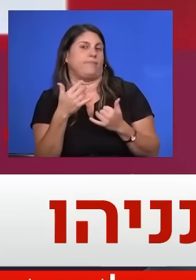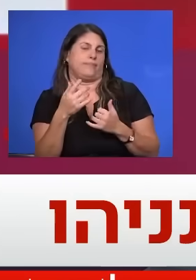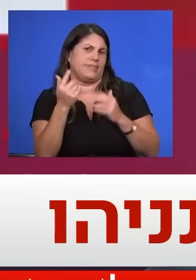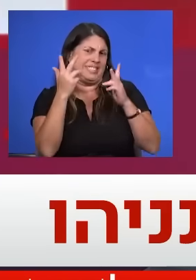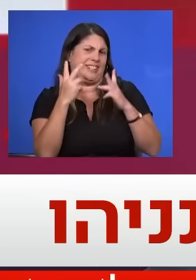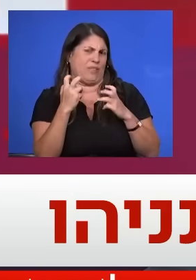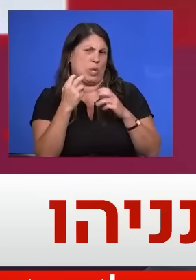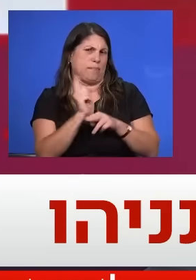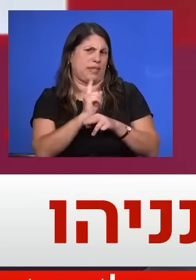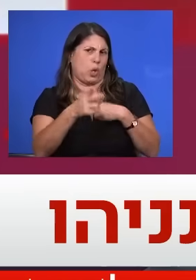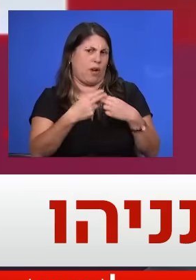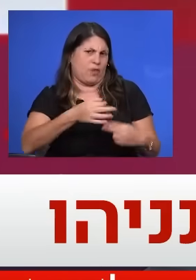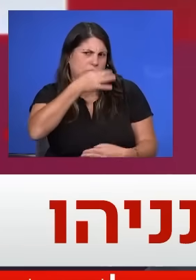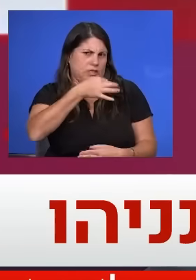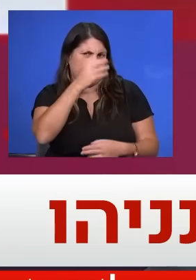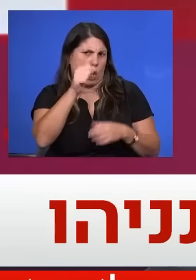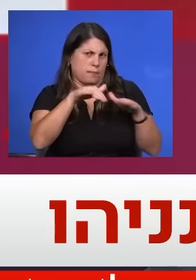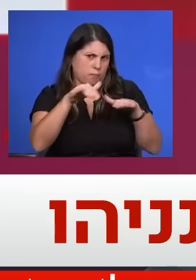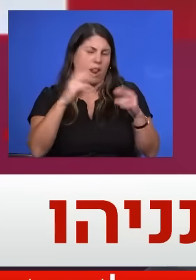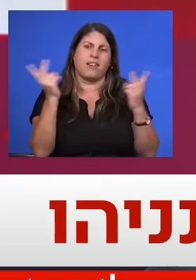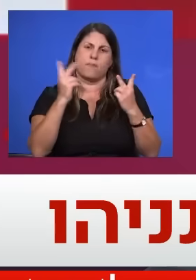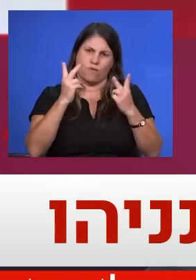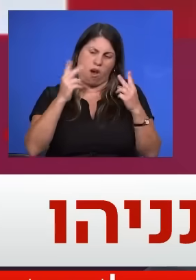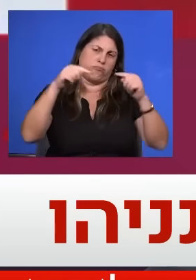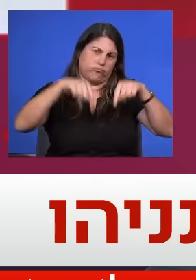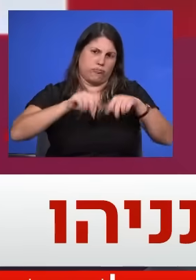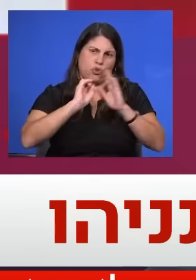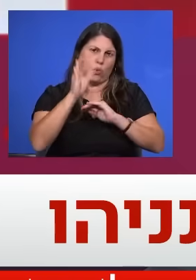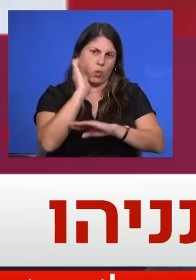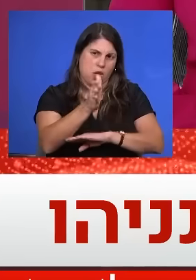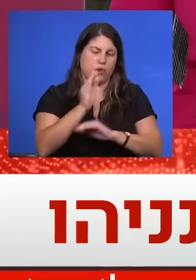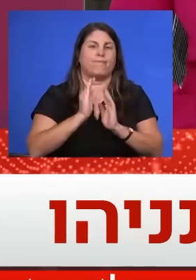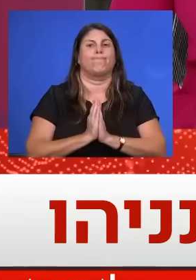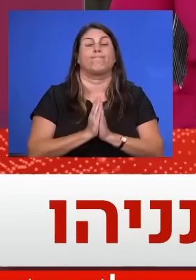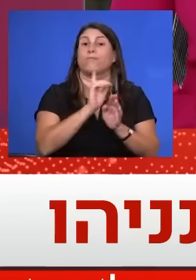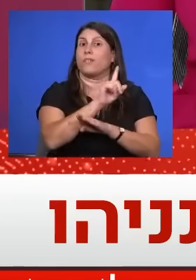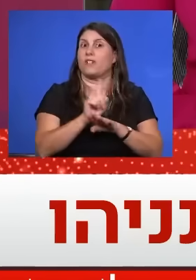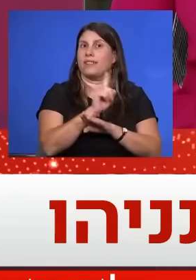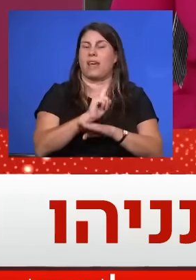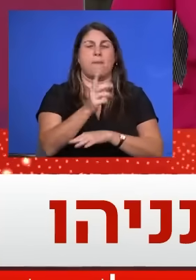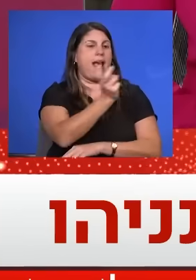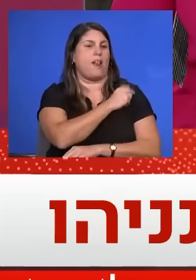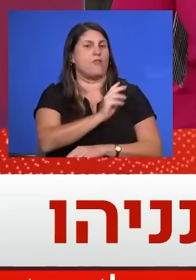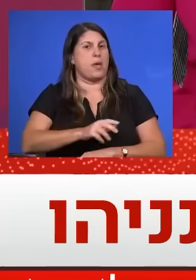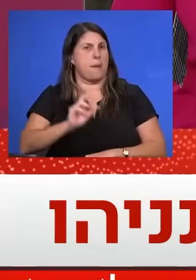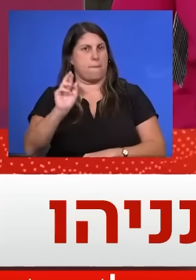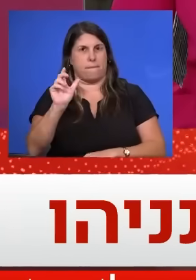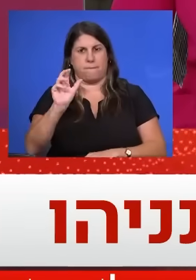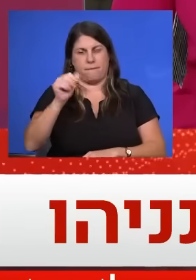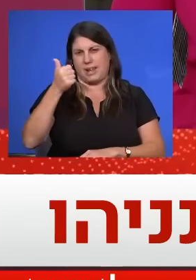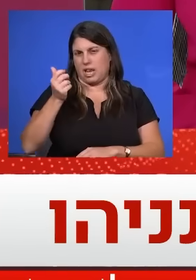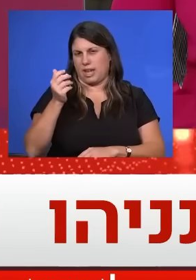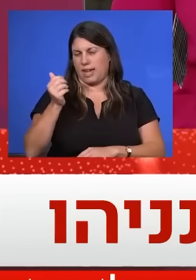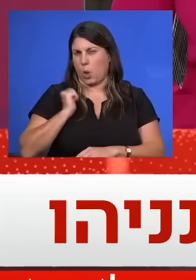הקרובות, כמובן נעביר אותם בשידור ישיר, ובינתיים נדבר איתך, אלוף במילואים גיורא איילנד, שמצטרף אלינו. שלום לך,